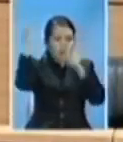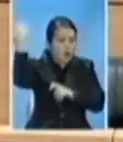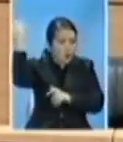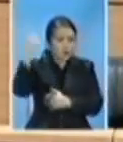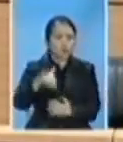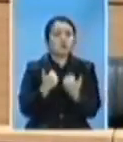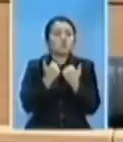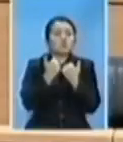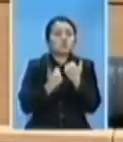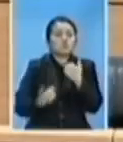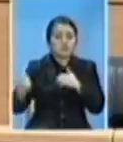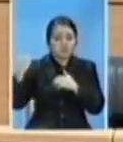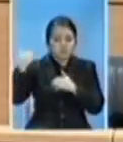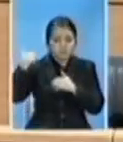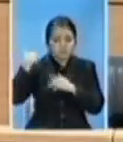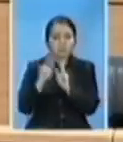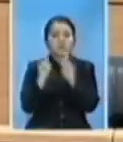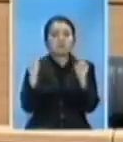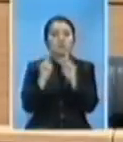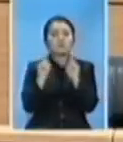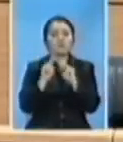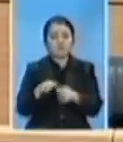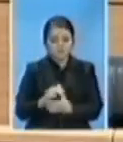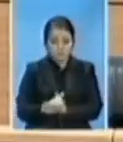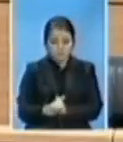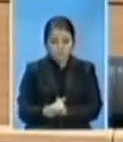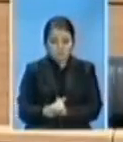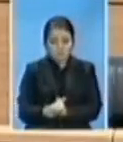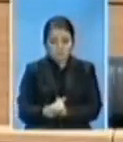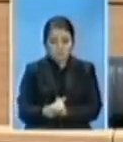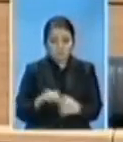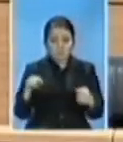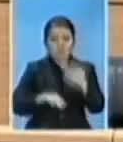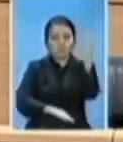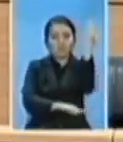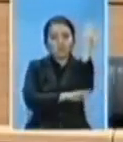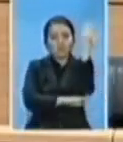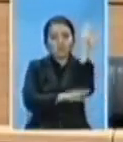นี้ก็คืออนุสาวรีย์วีรชน